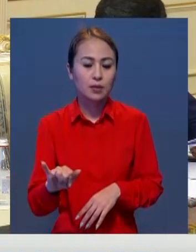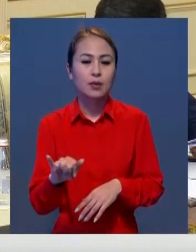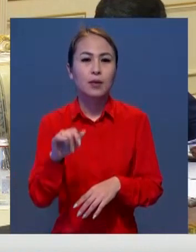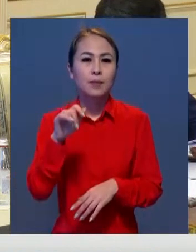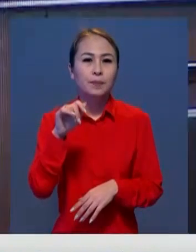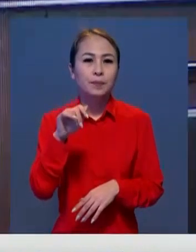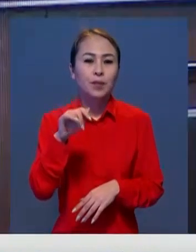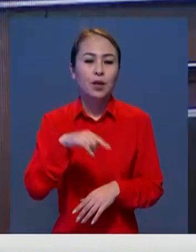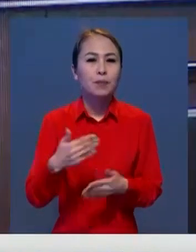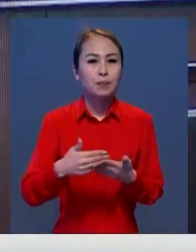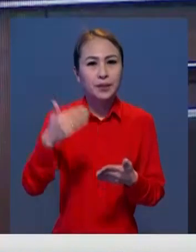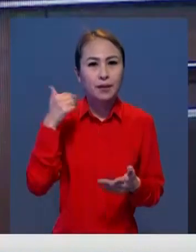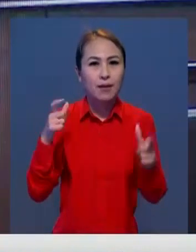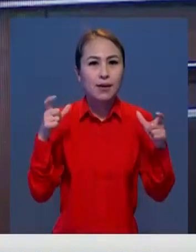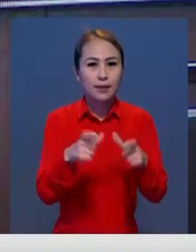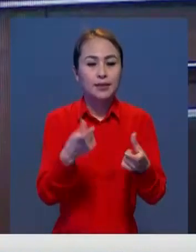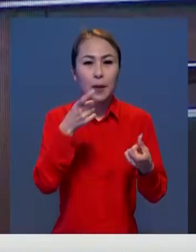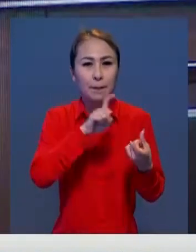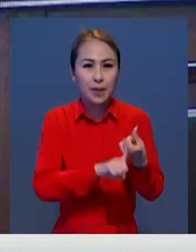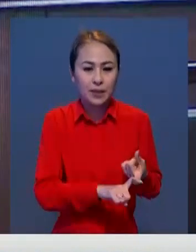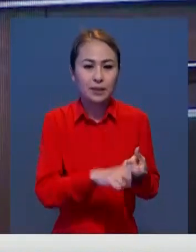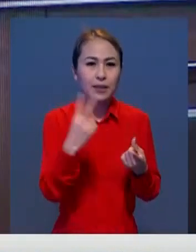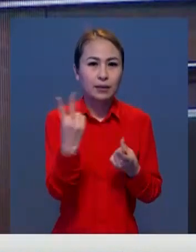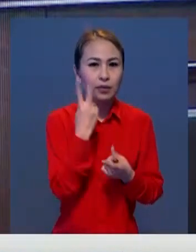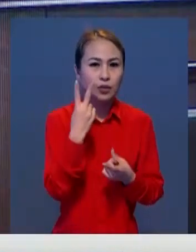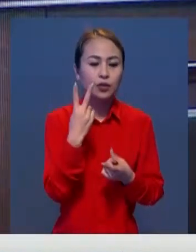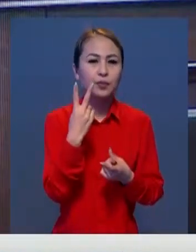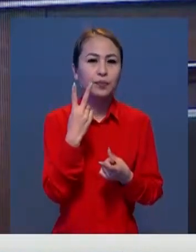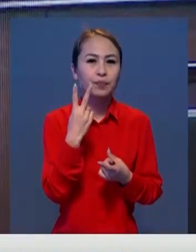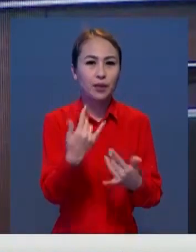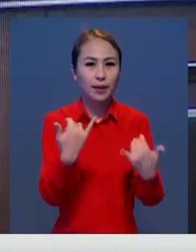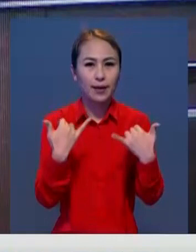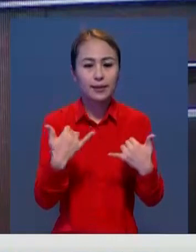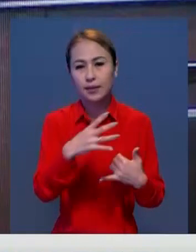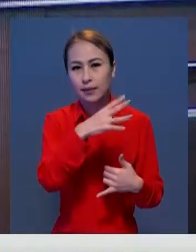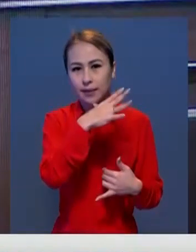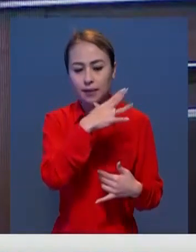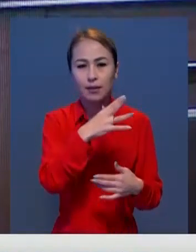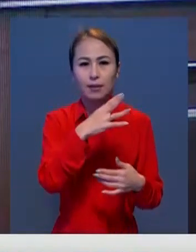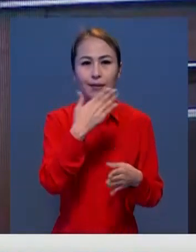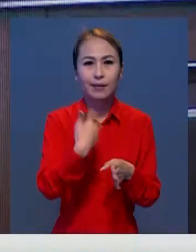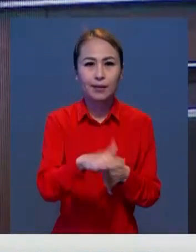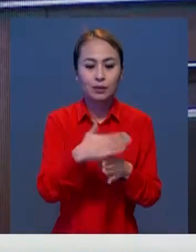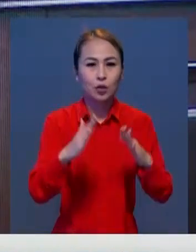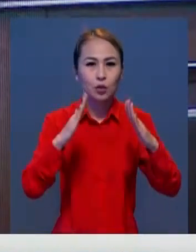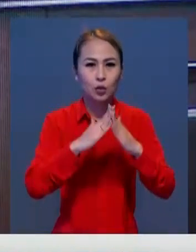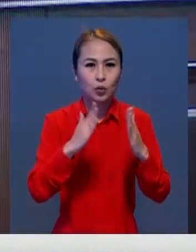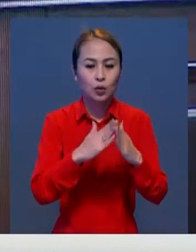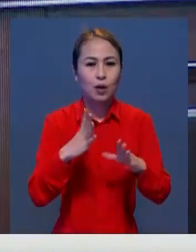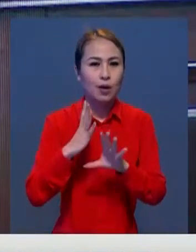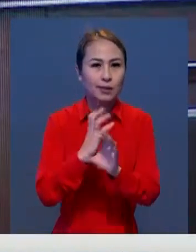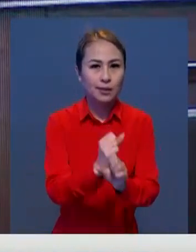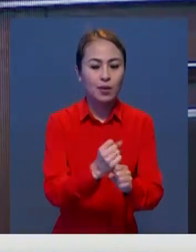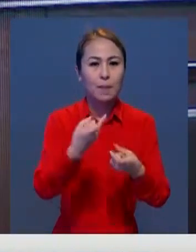былтырғы пандемия жағдайына байланысты екінші қазір кездегі кредиттік үйлерге сұраныстың